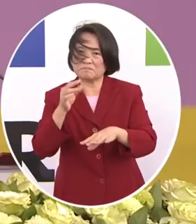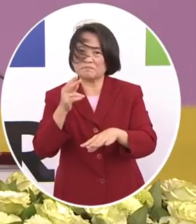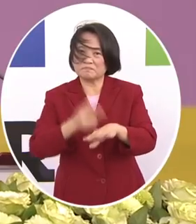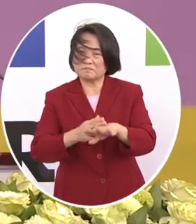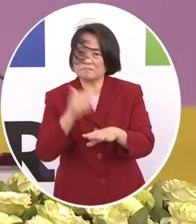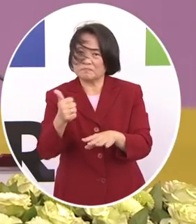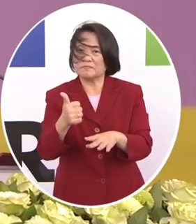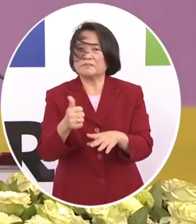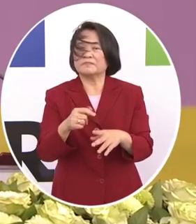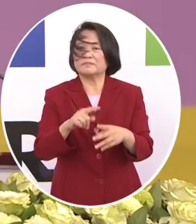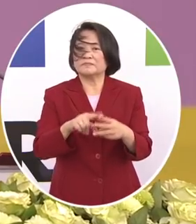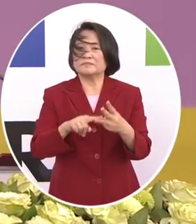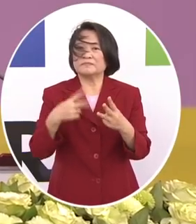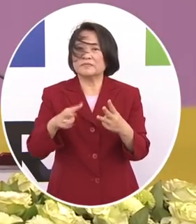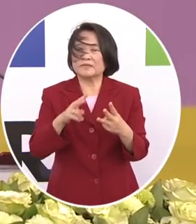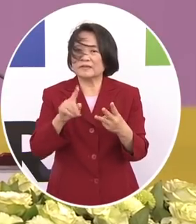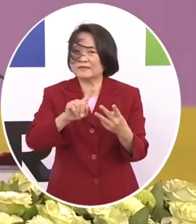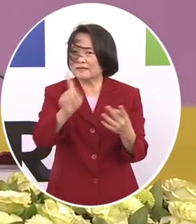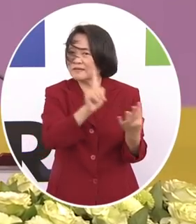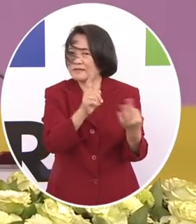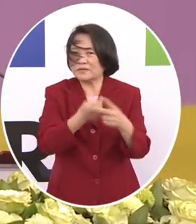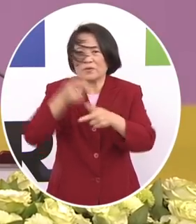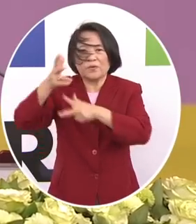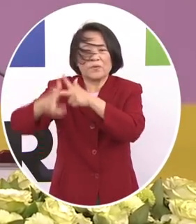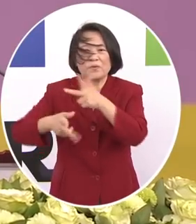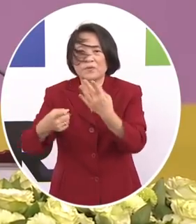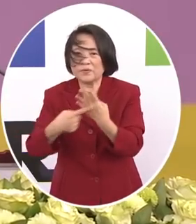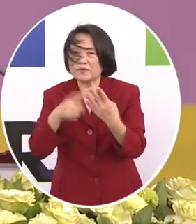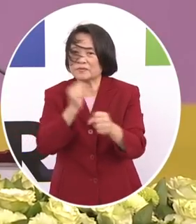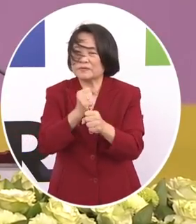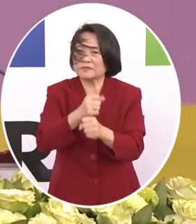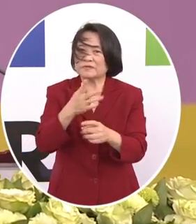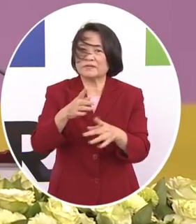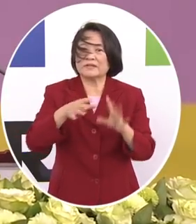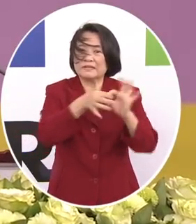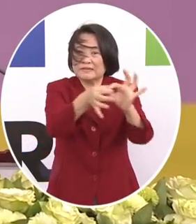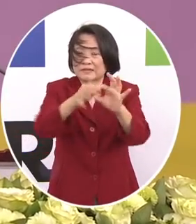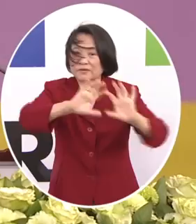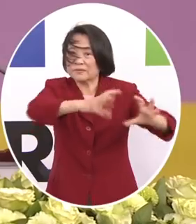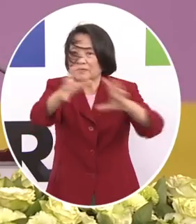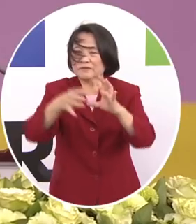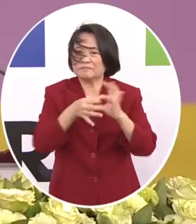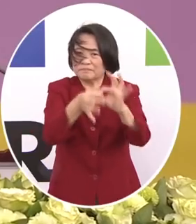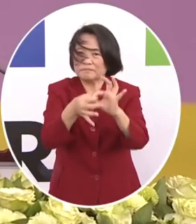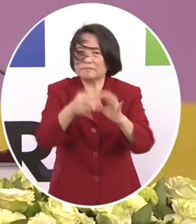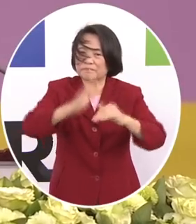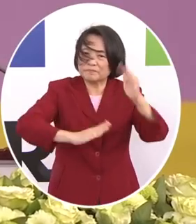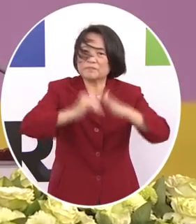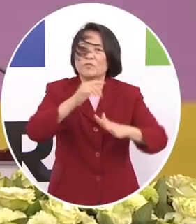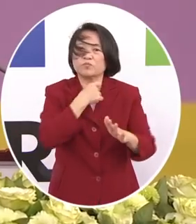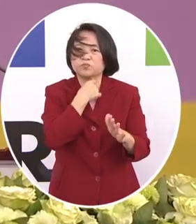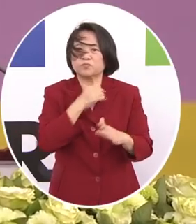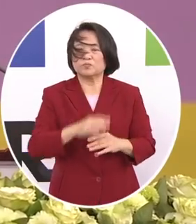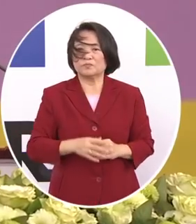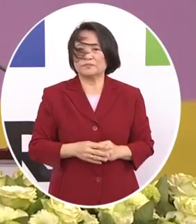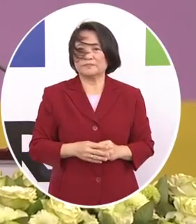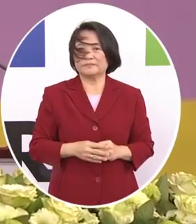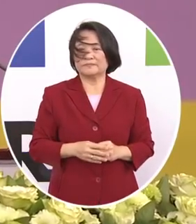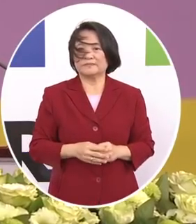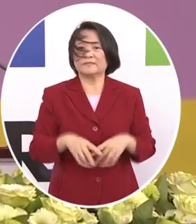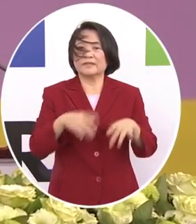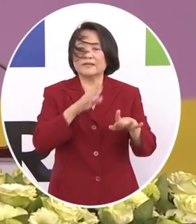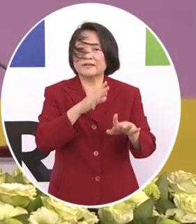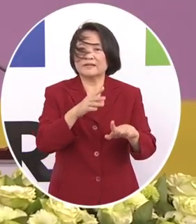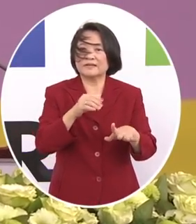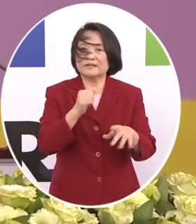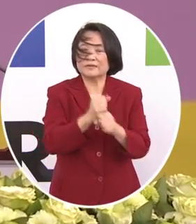和美、欧、日等工业先进国家建立紧密的产业分工及技术连结，创造